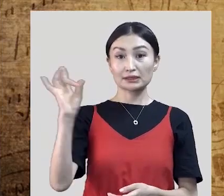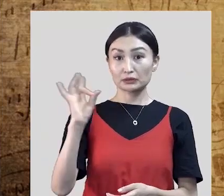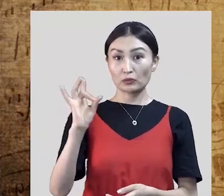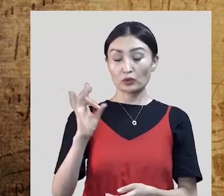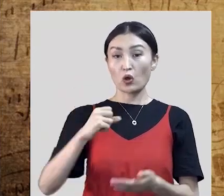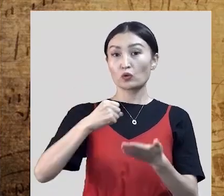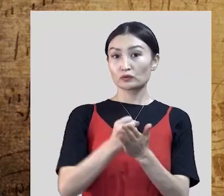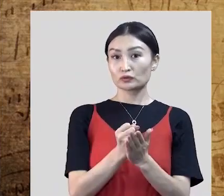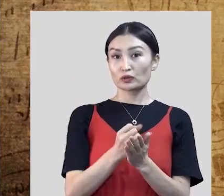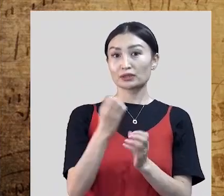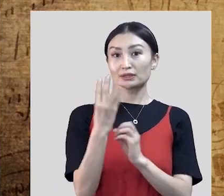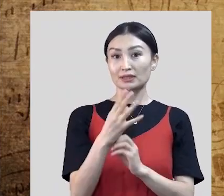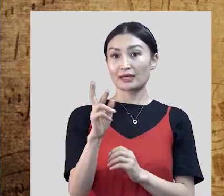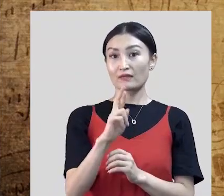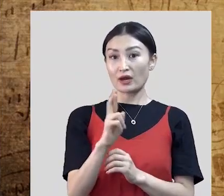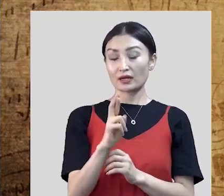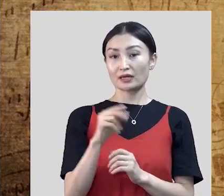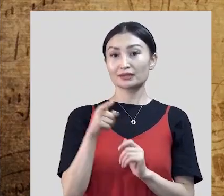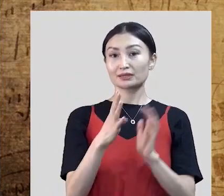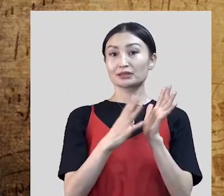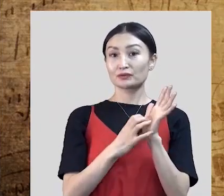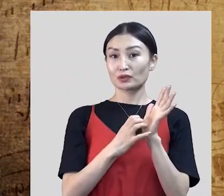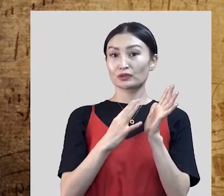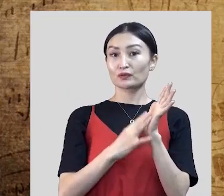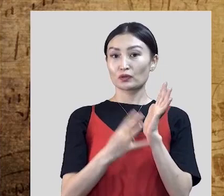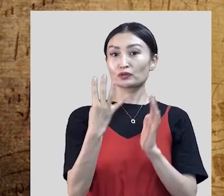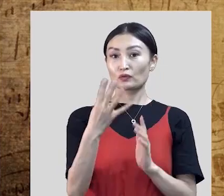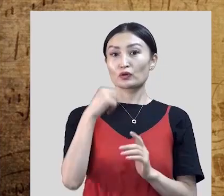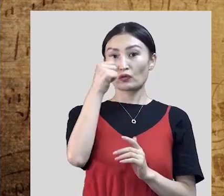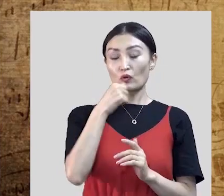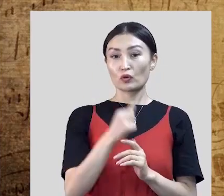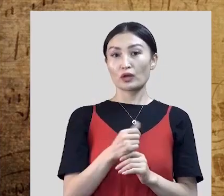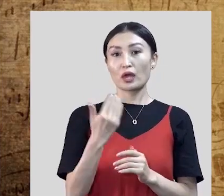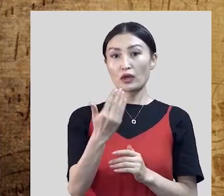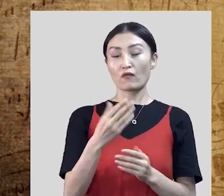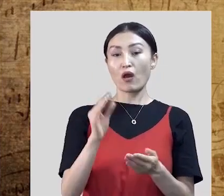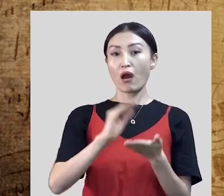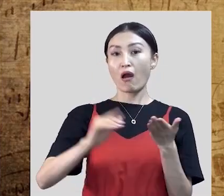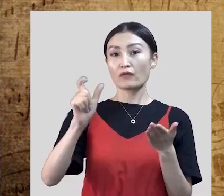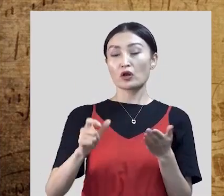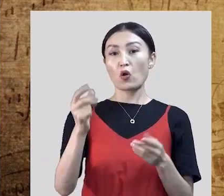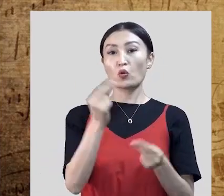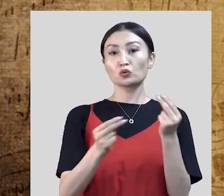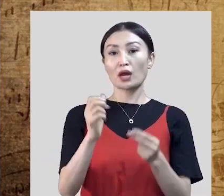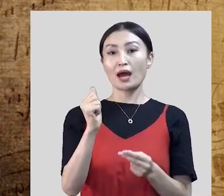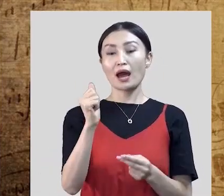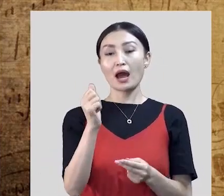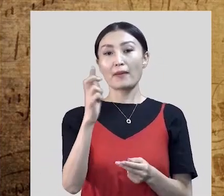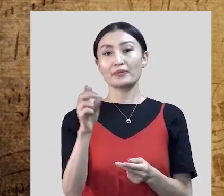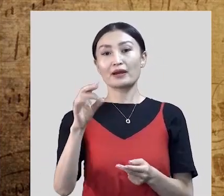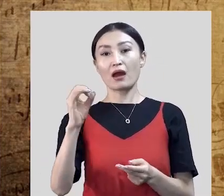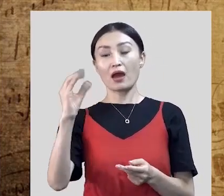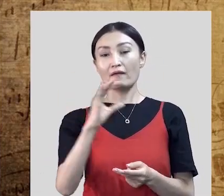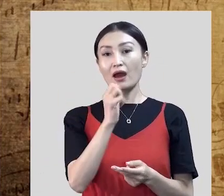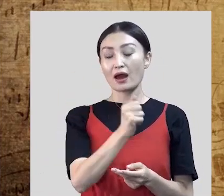Республики утвержден 14 января 1994 года. Его авторы – художник Асейн Абдраев